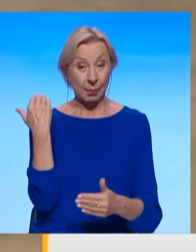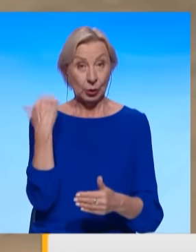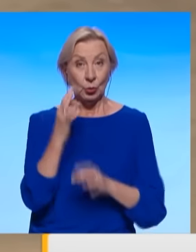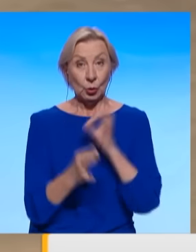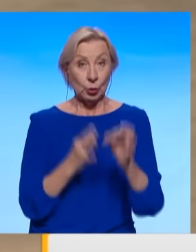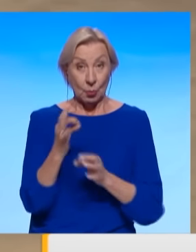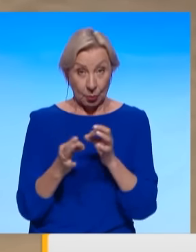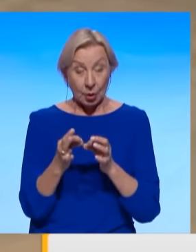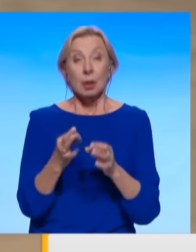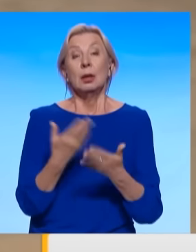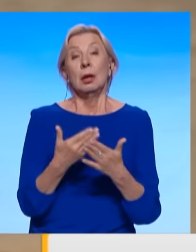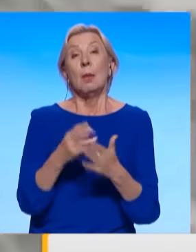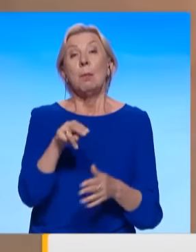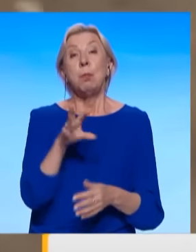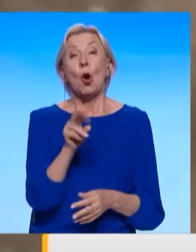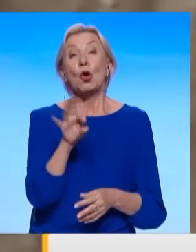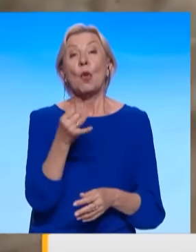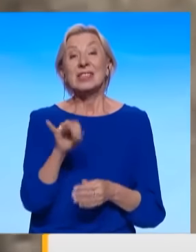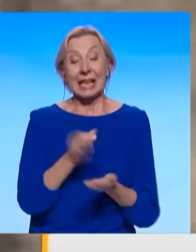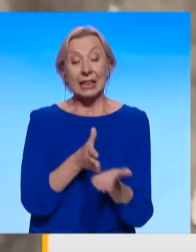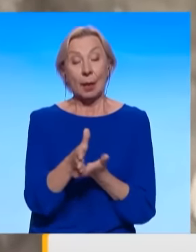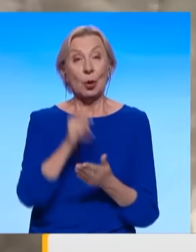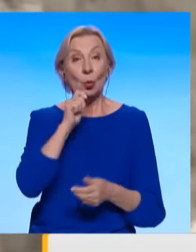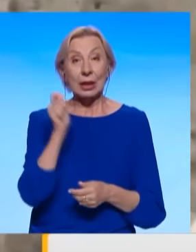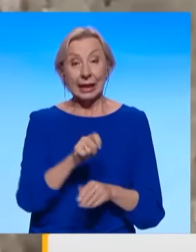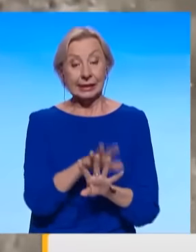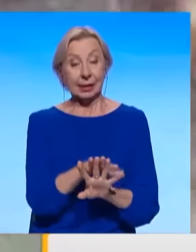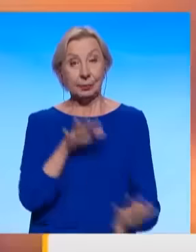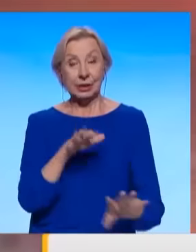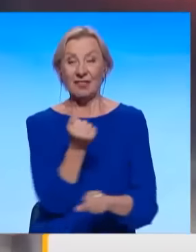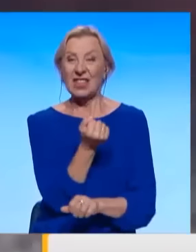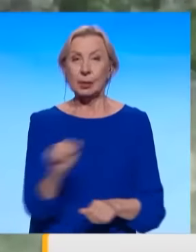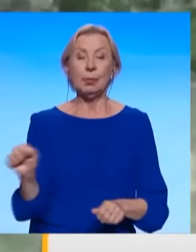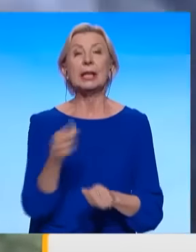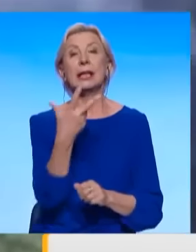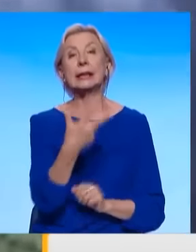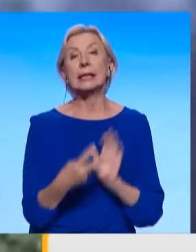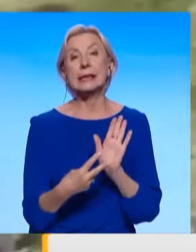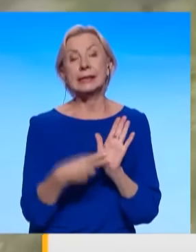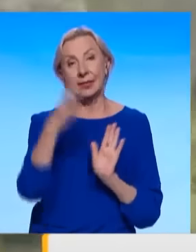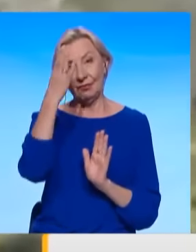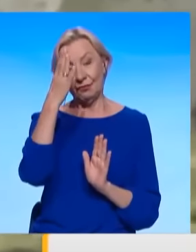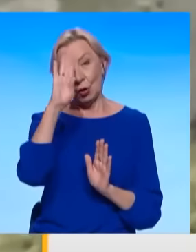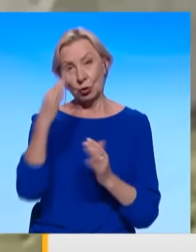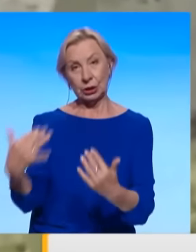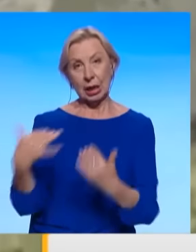даними генштабу на Покровському напрямку українські підрозділи відбили 37 ворожих